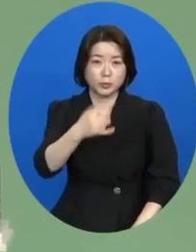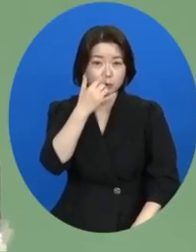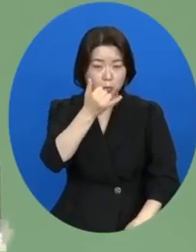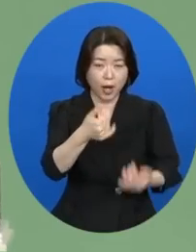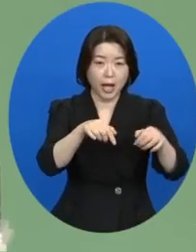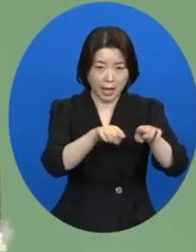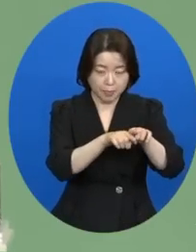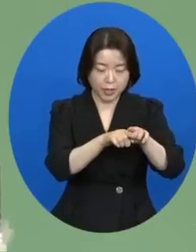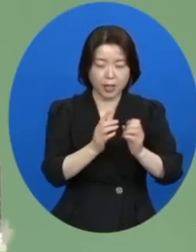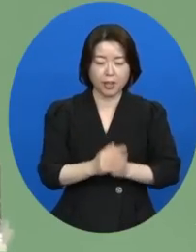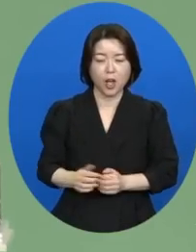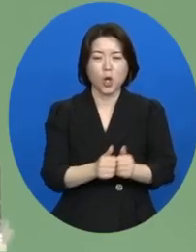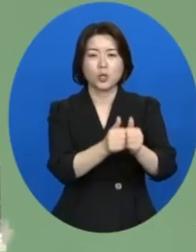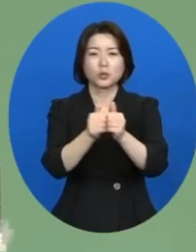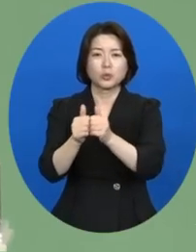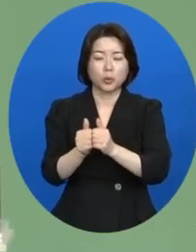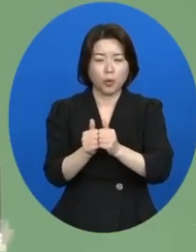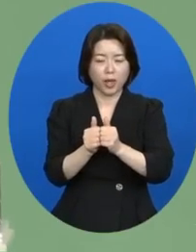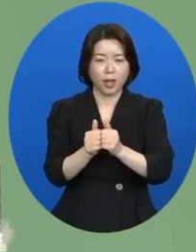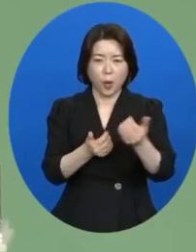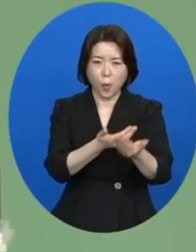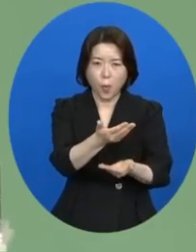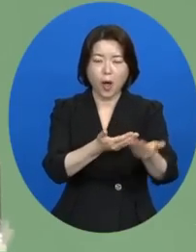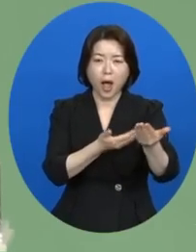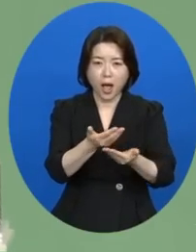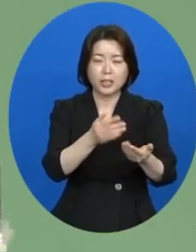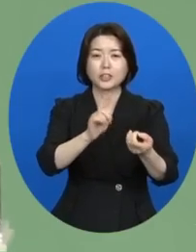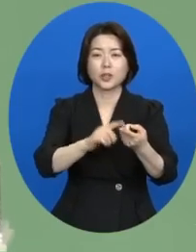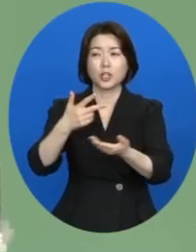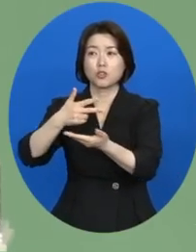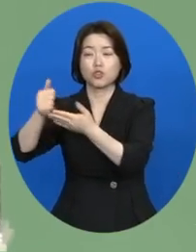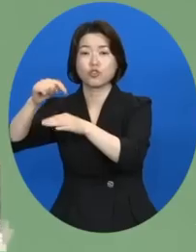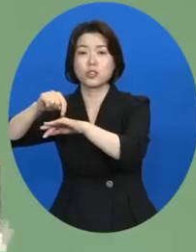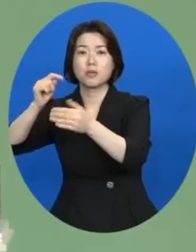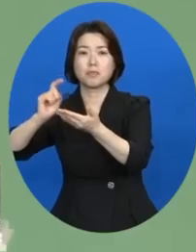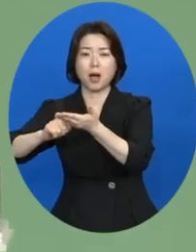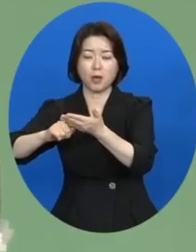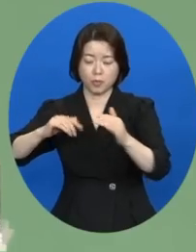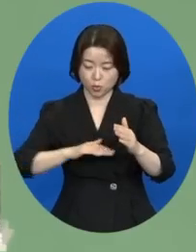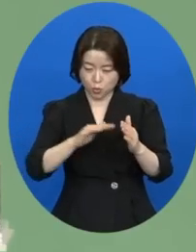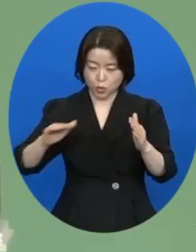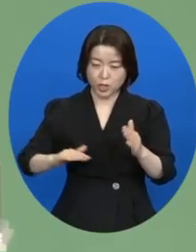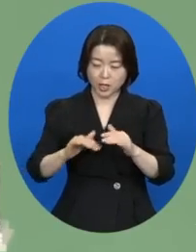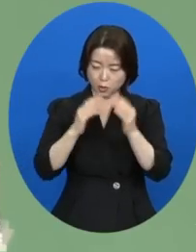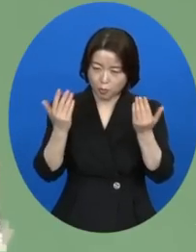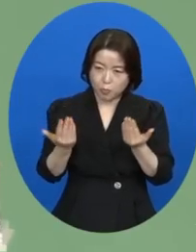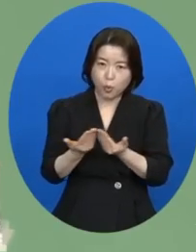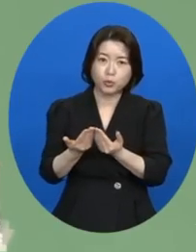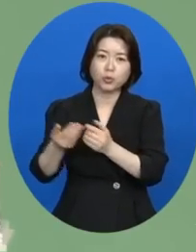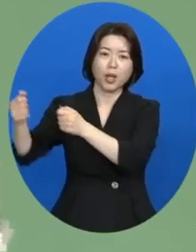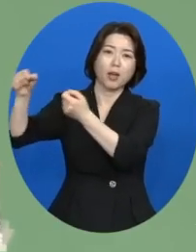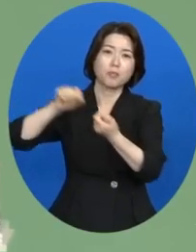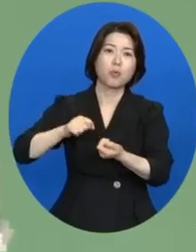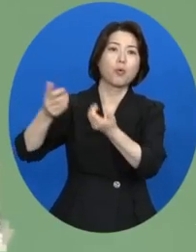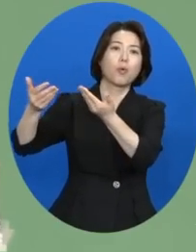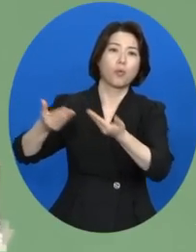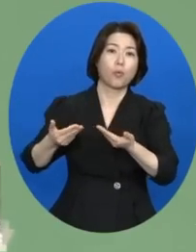함께 통회하는 것에 대한 주님의 마음을 저희 가족 모두에게